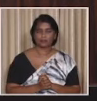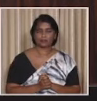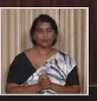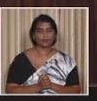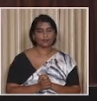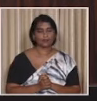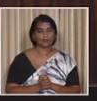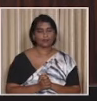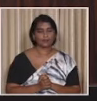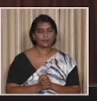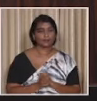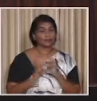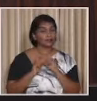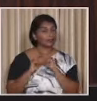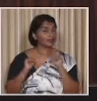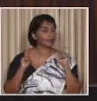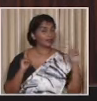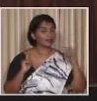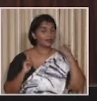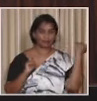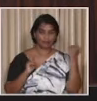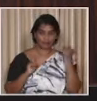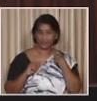దీర్ఘ కథావాం కపి మిత్ర